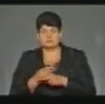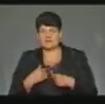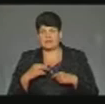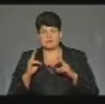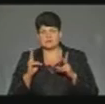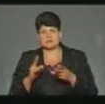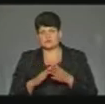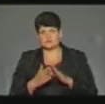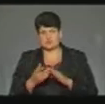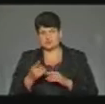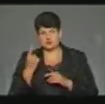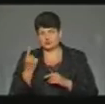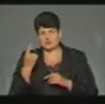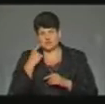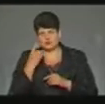ситуацію, перший раз чую.